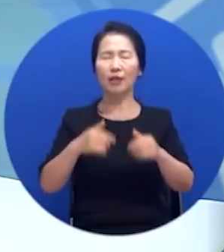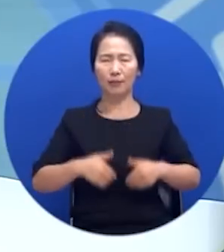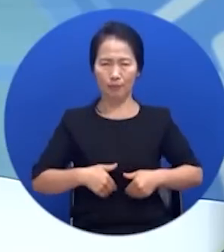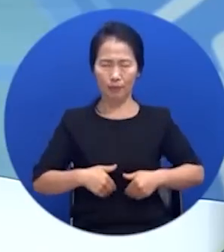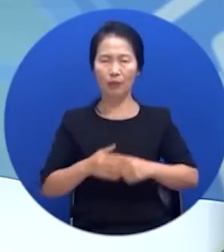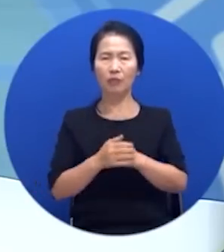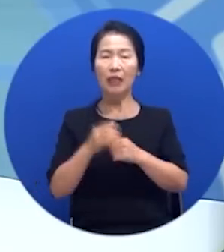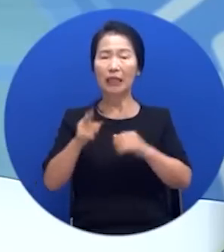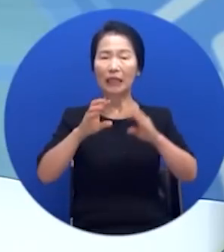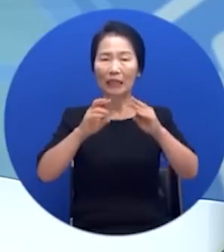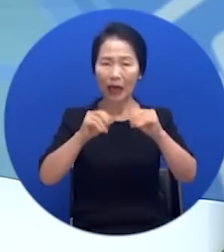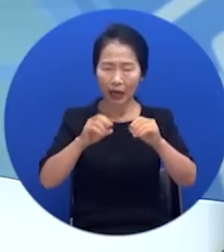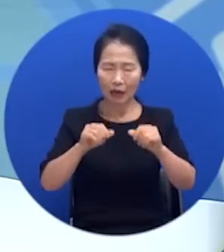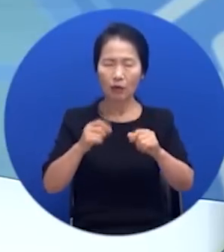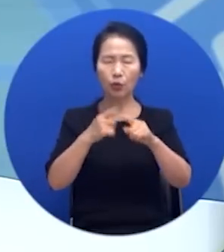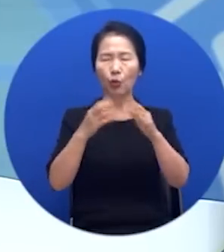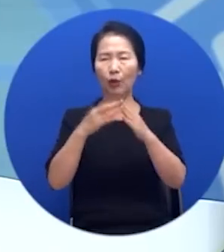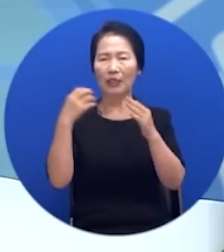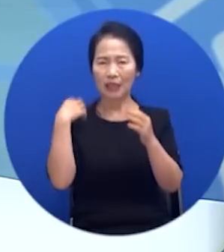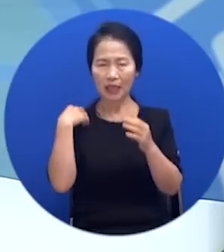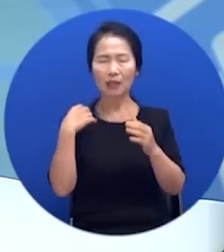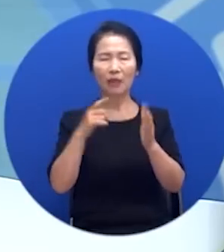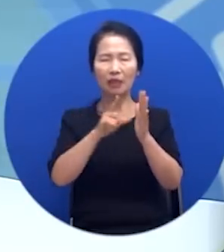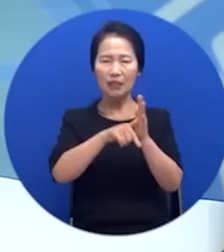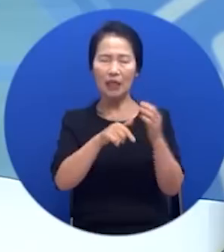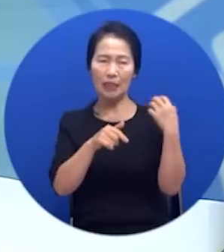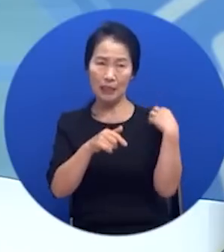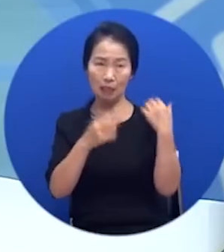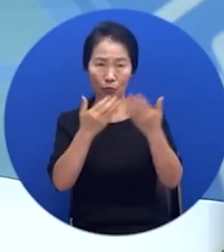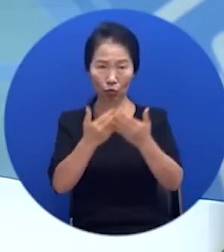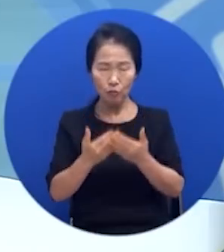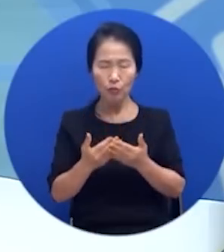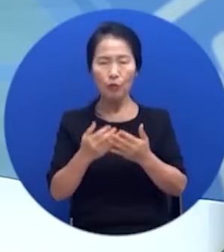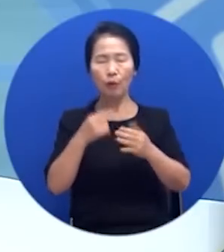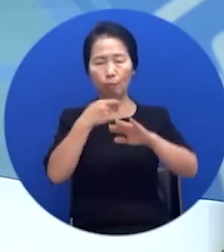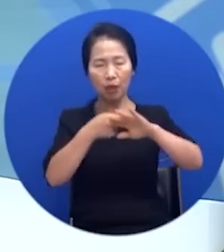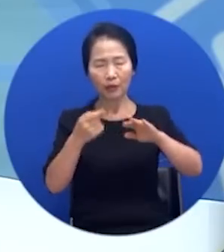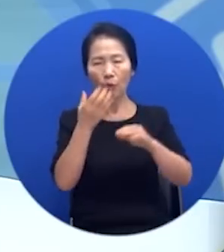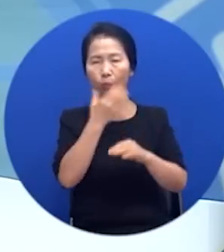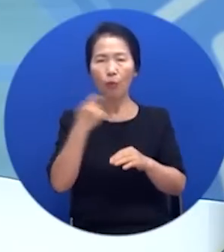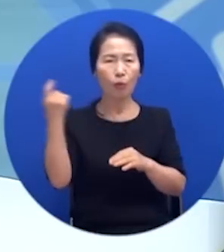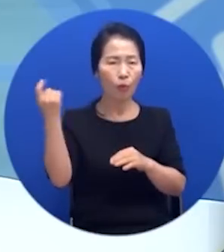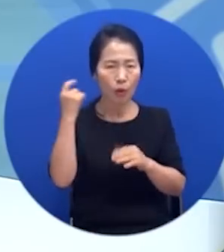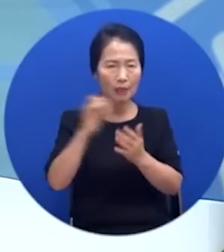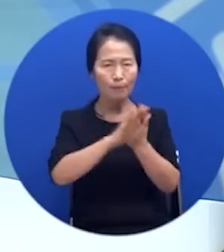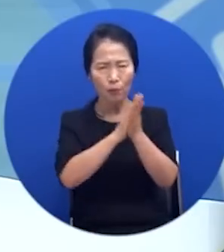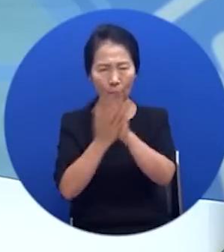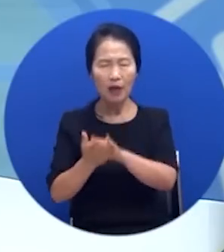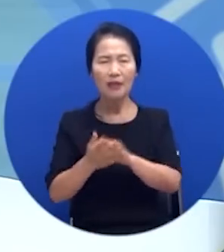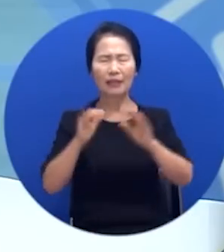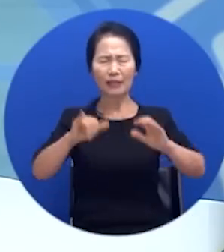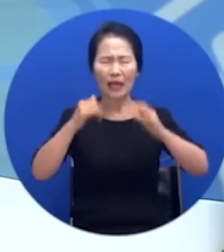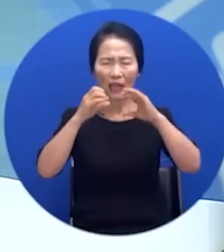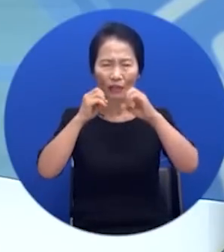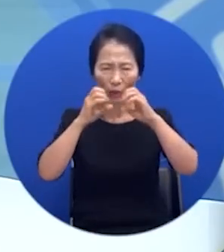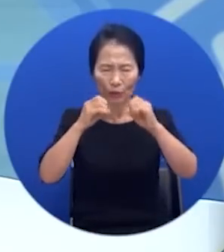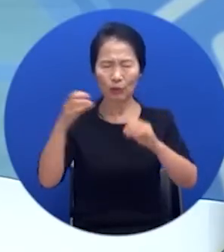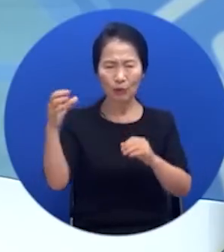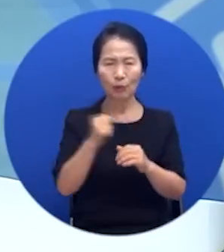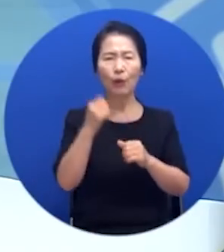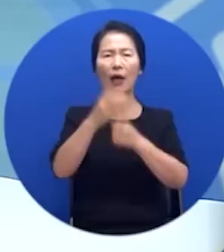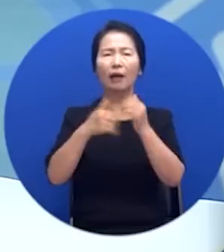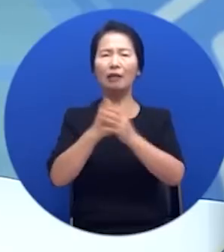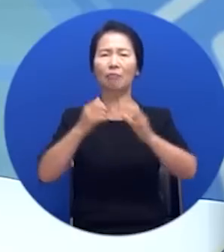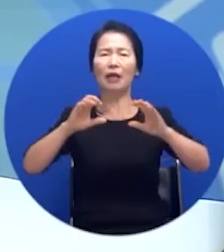교회의 책임과 시대적 소명을 주시고 민족 복음화와 세계 선교로 하나님의 사랑을